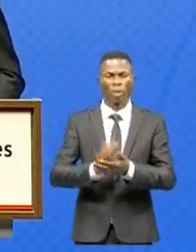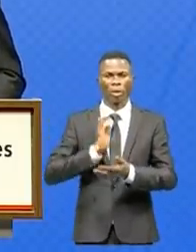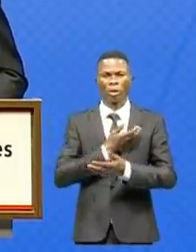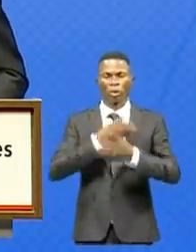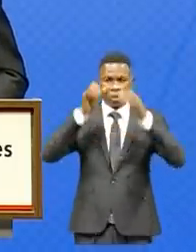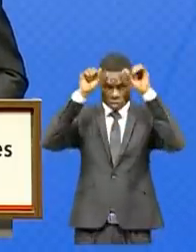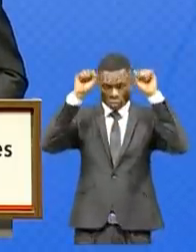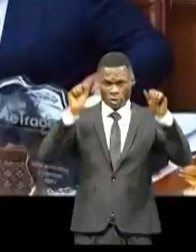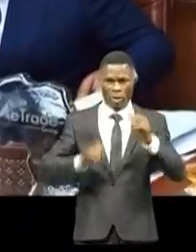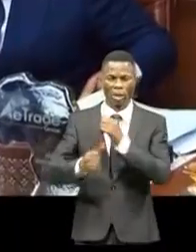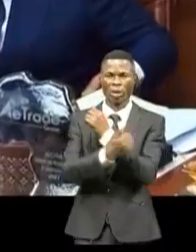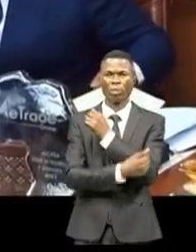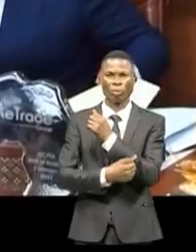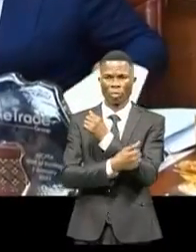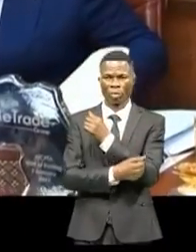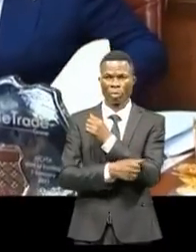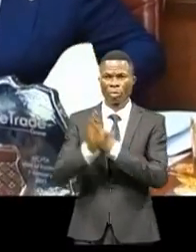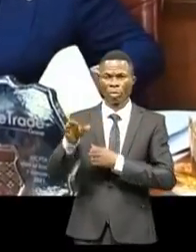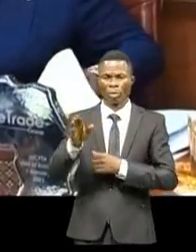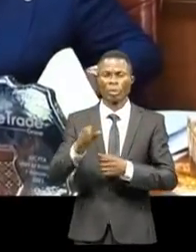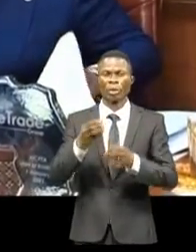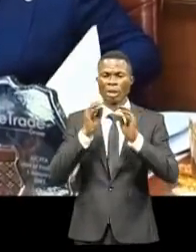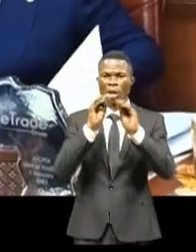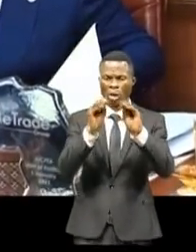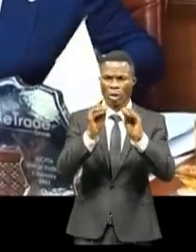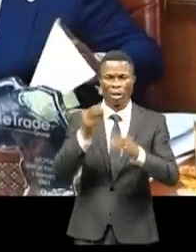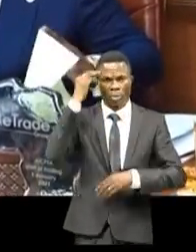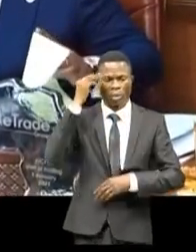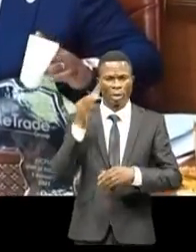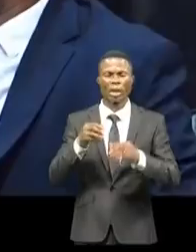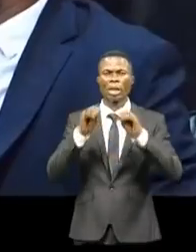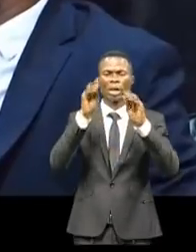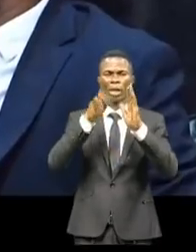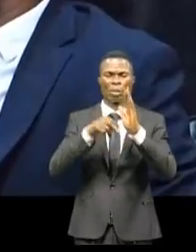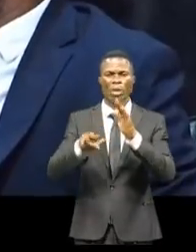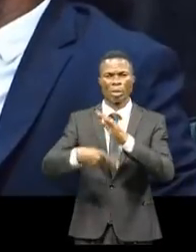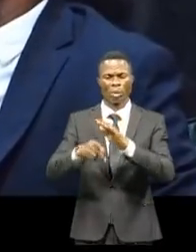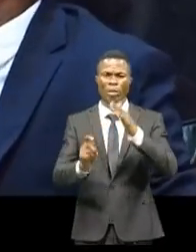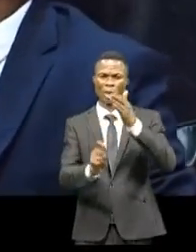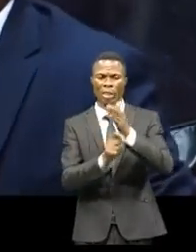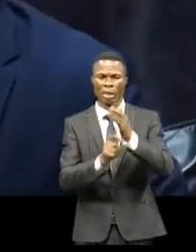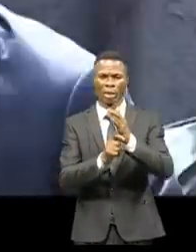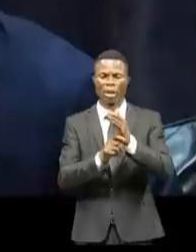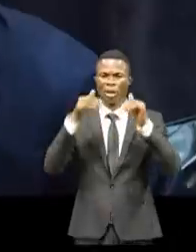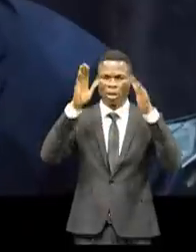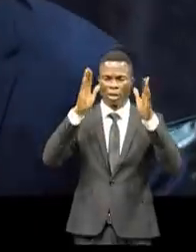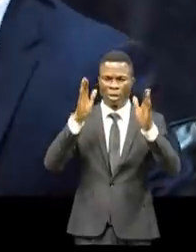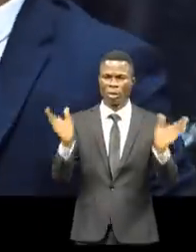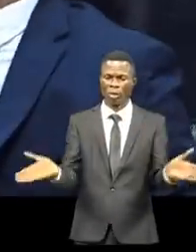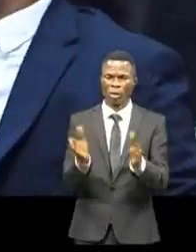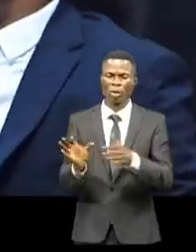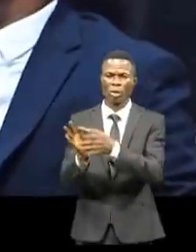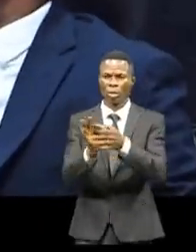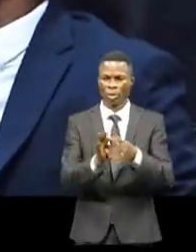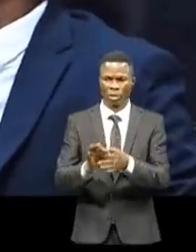président de la République a instruit le ministre de l'enseignement primaire, secondaire, technique de renforcer la